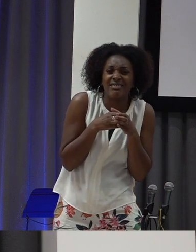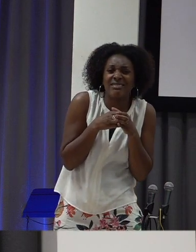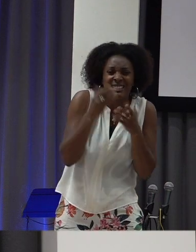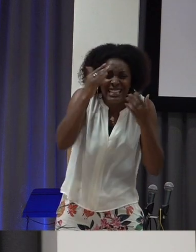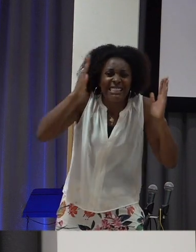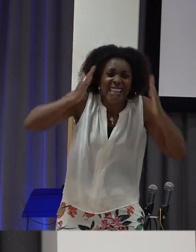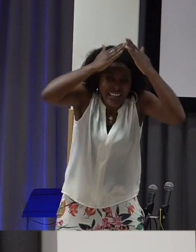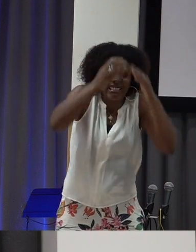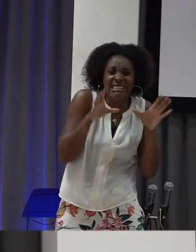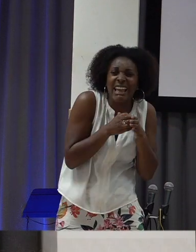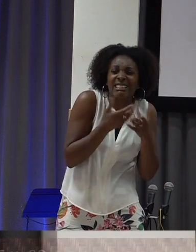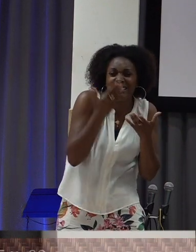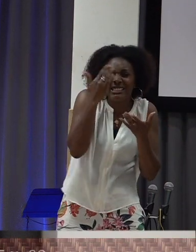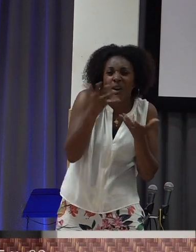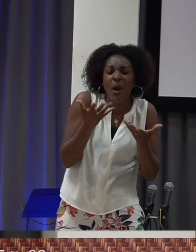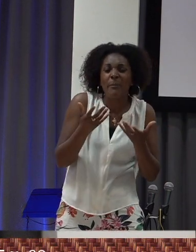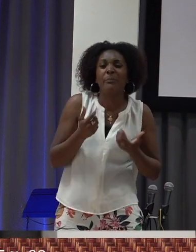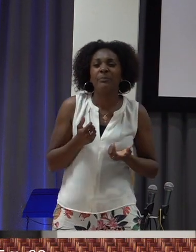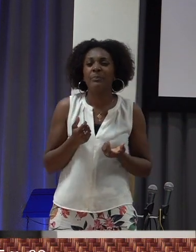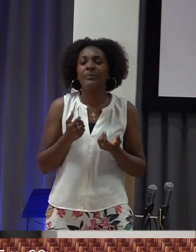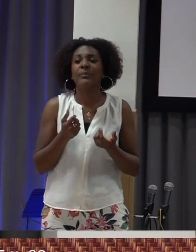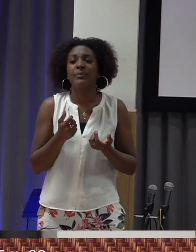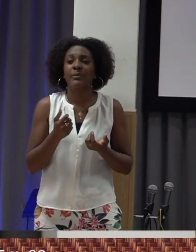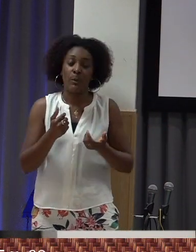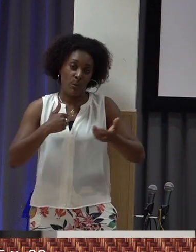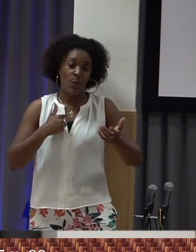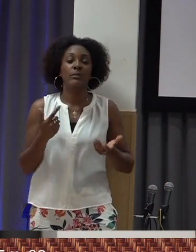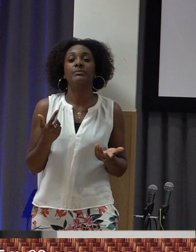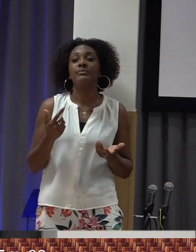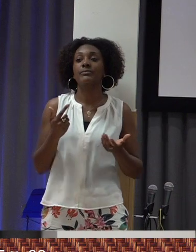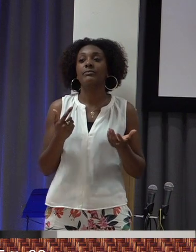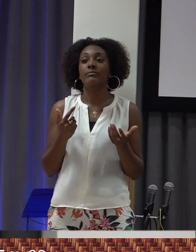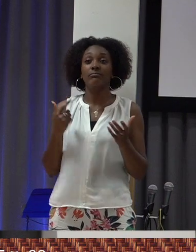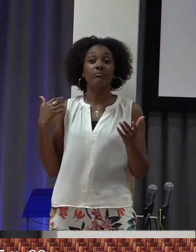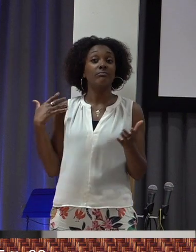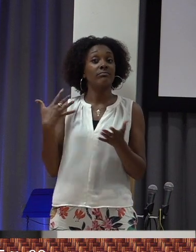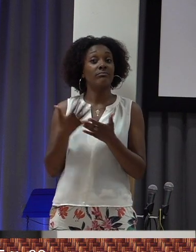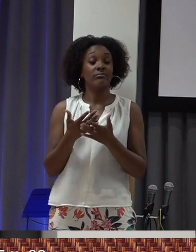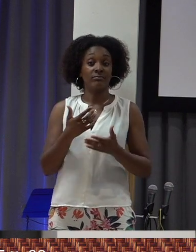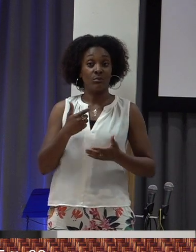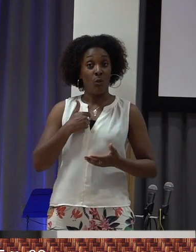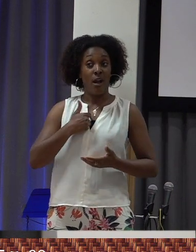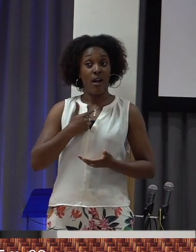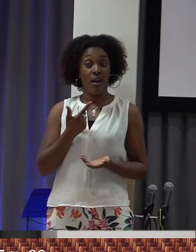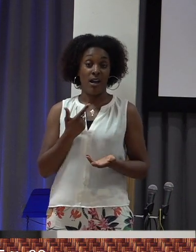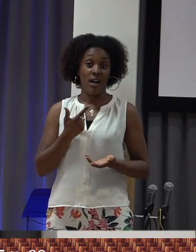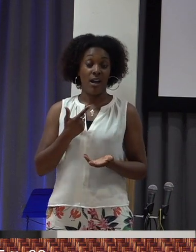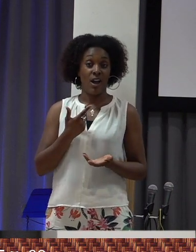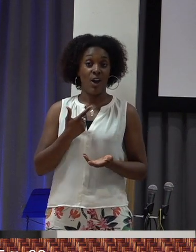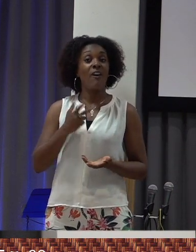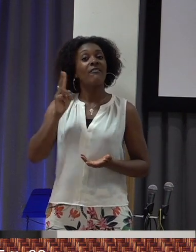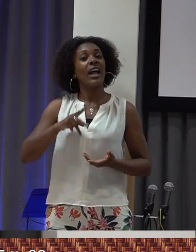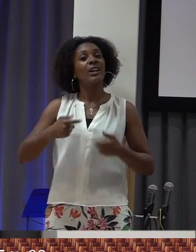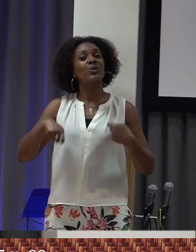de la chair. Alors jusque maintenant, j'ai été bien gentil, disons, dans la façon d'être et de parler, et on va aller